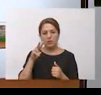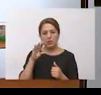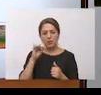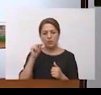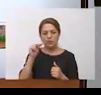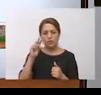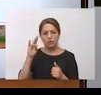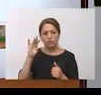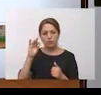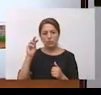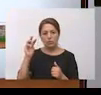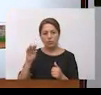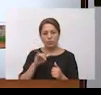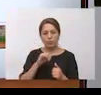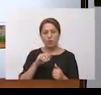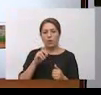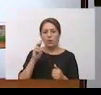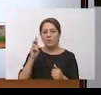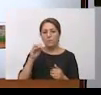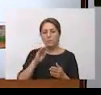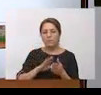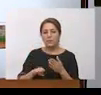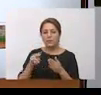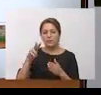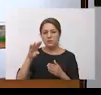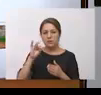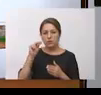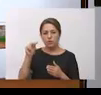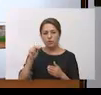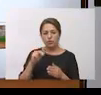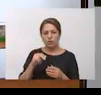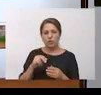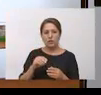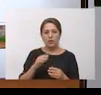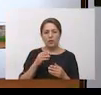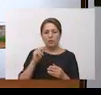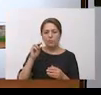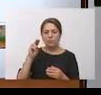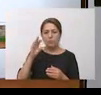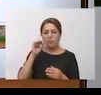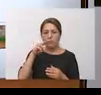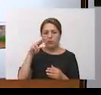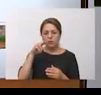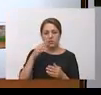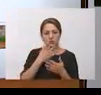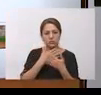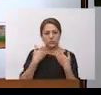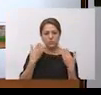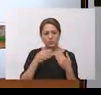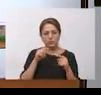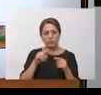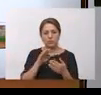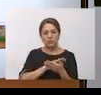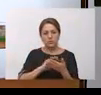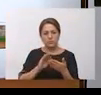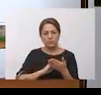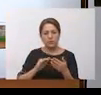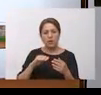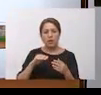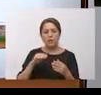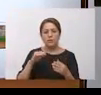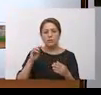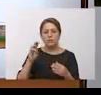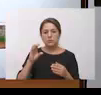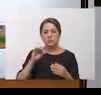личное. Безличное, в нем нет и не может быть подлежащего. В них описывается состояние природы